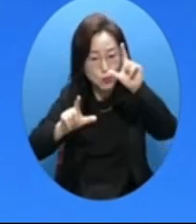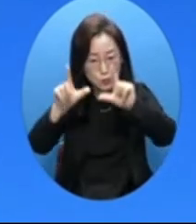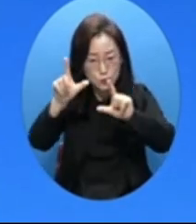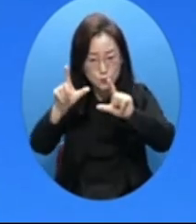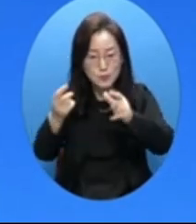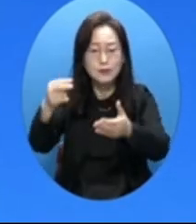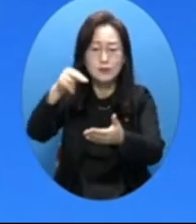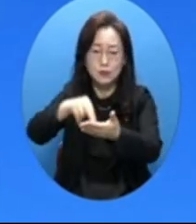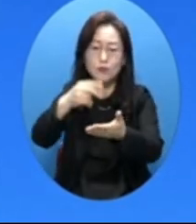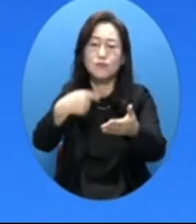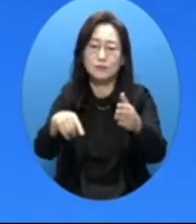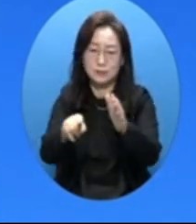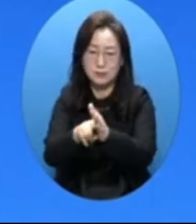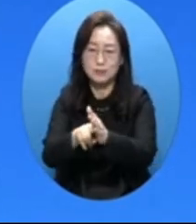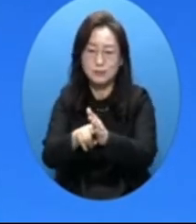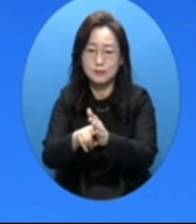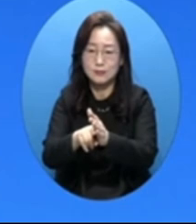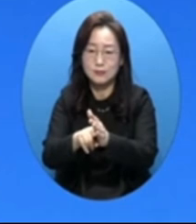있도록